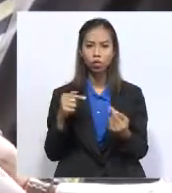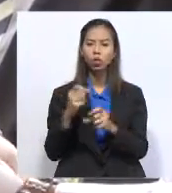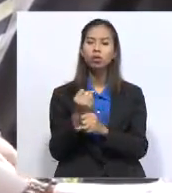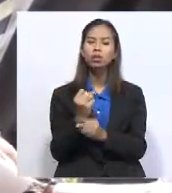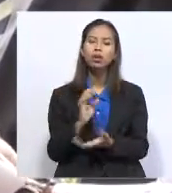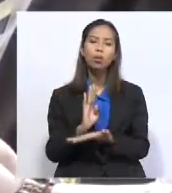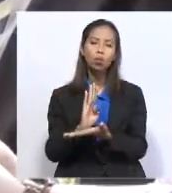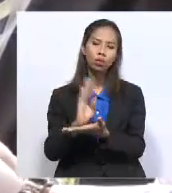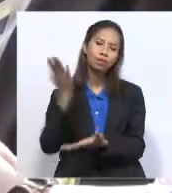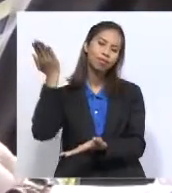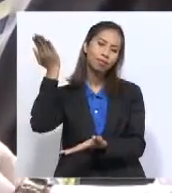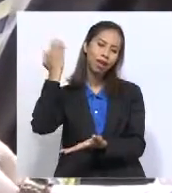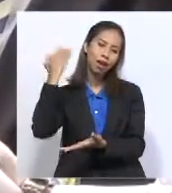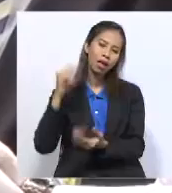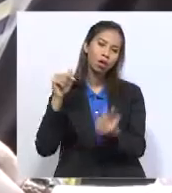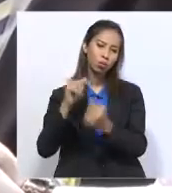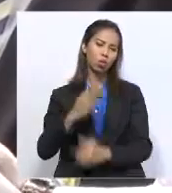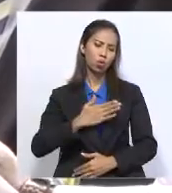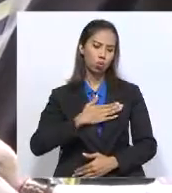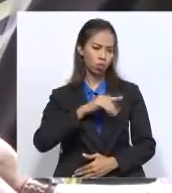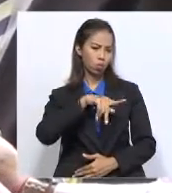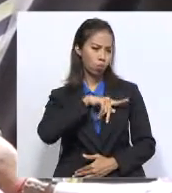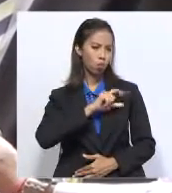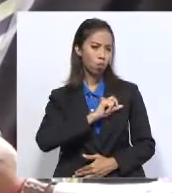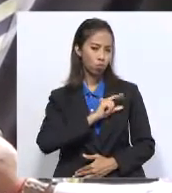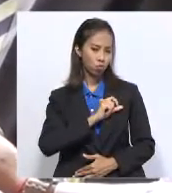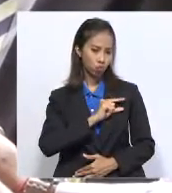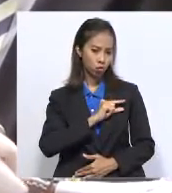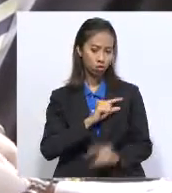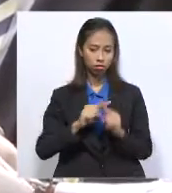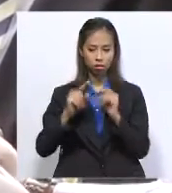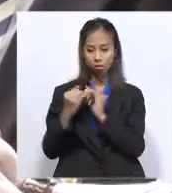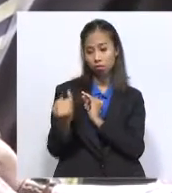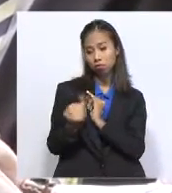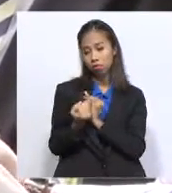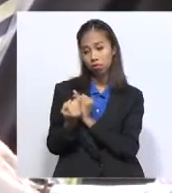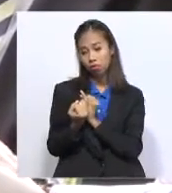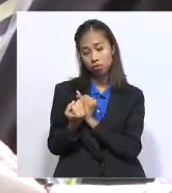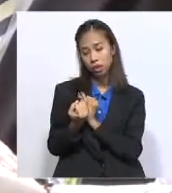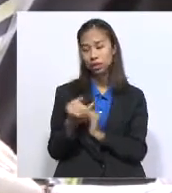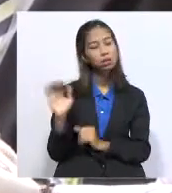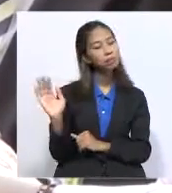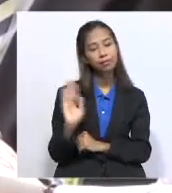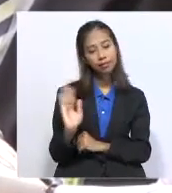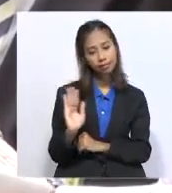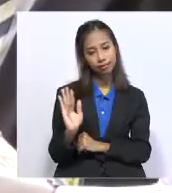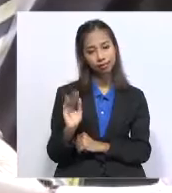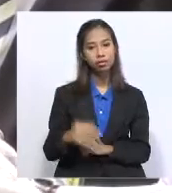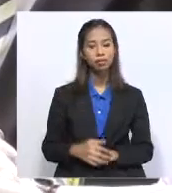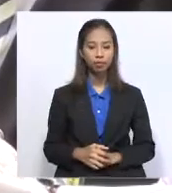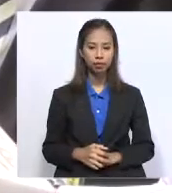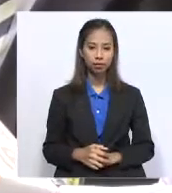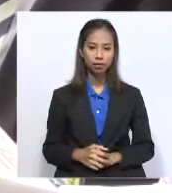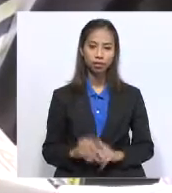านทำบุญหล่อพระในฐานะพุทธศาสนิกชนและไม่ได้มีความสนิทสนมส่วนตัวกับอดีตพระพุทธอิสระ